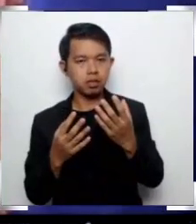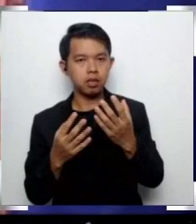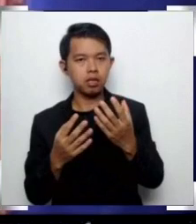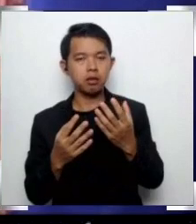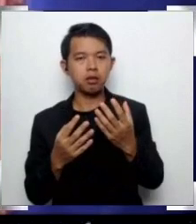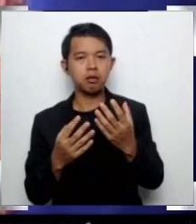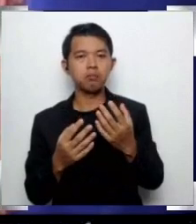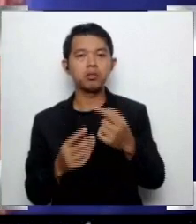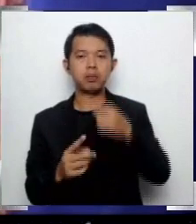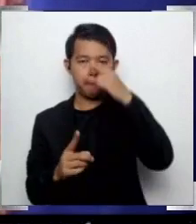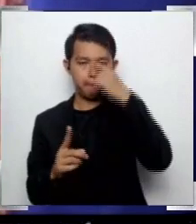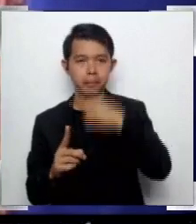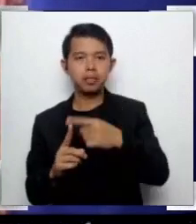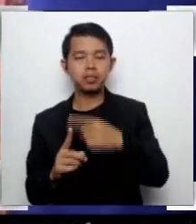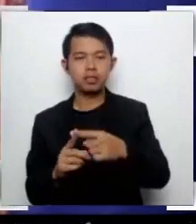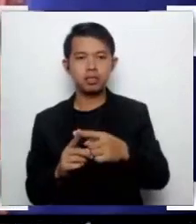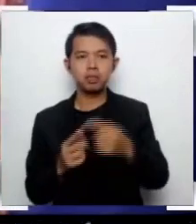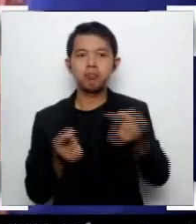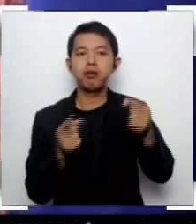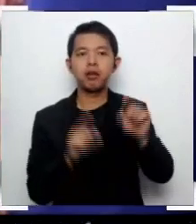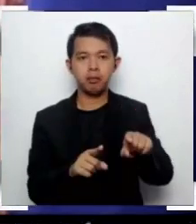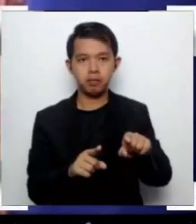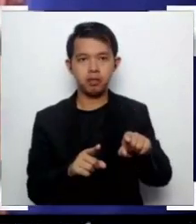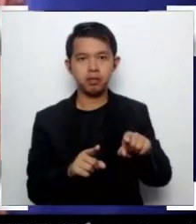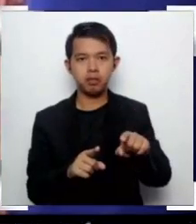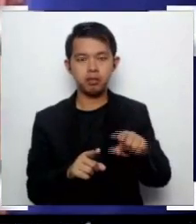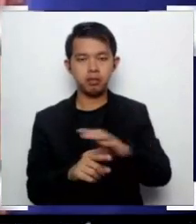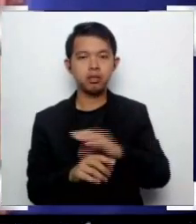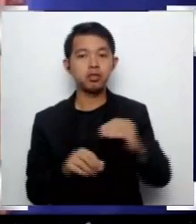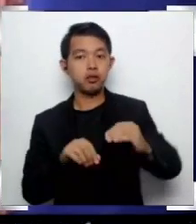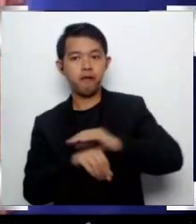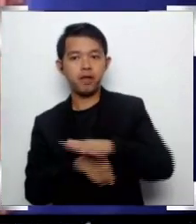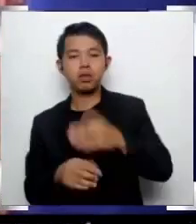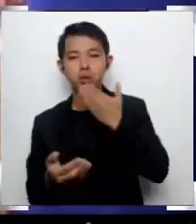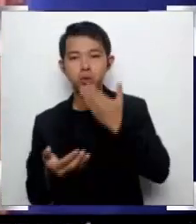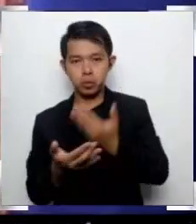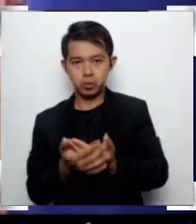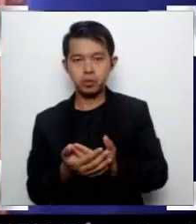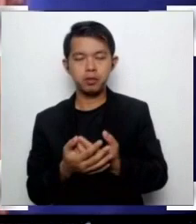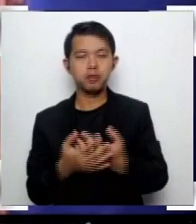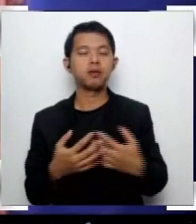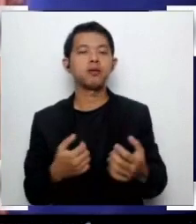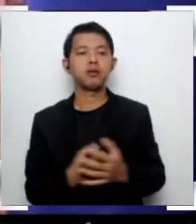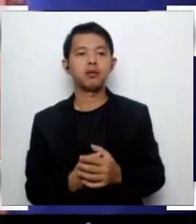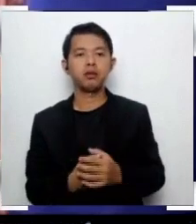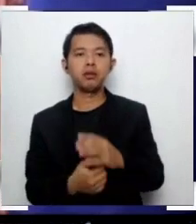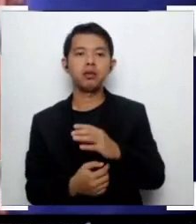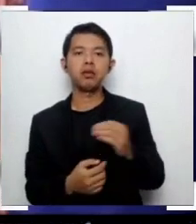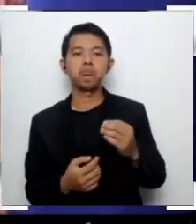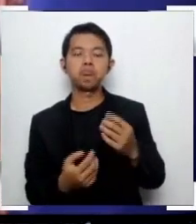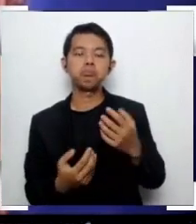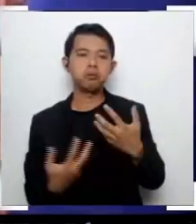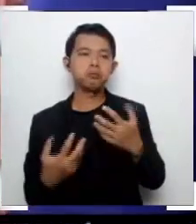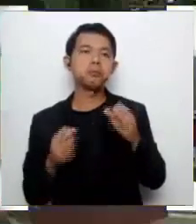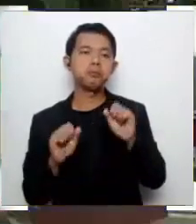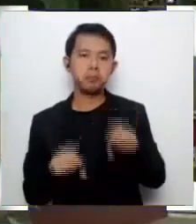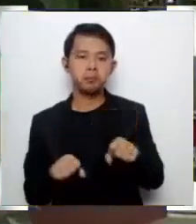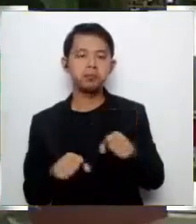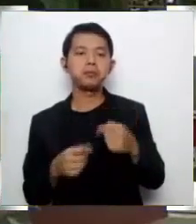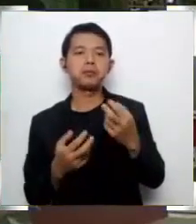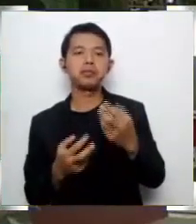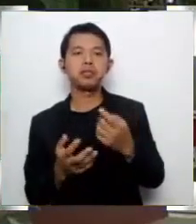that augur well for a recommendation to lift AO39 price